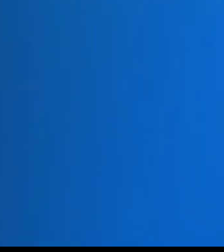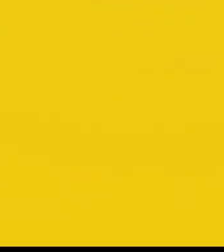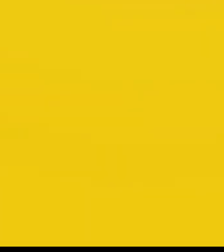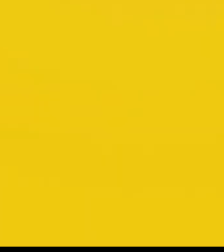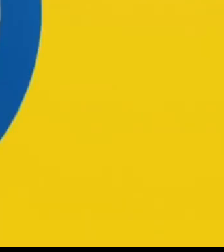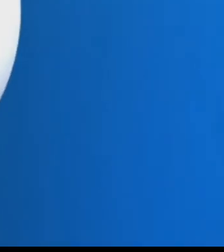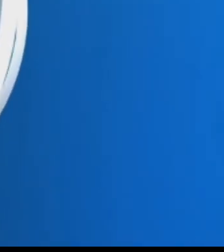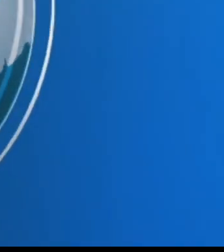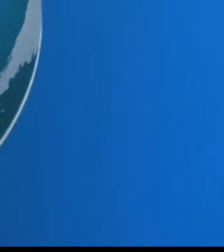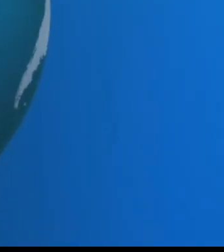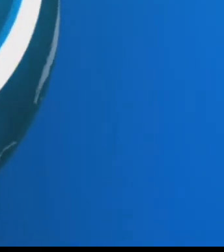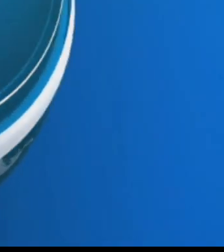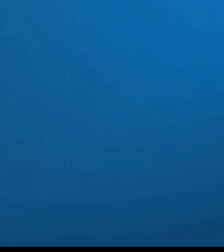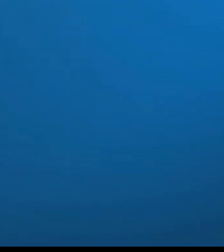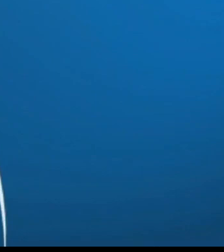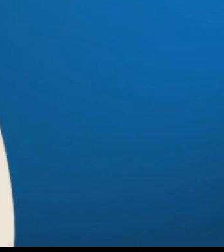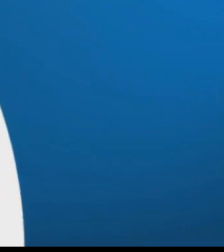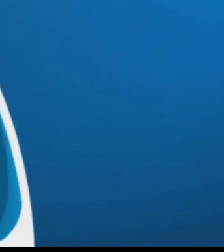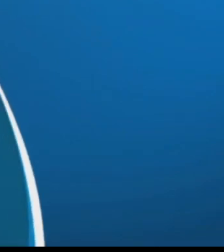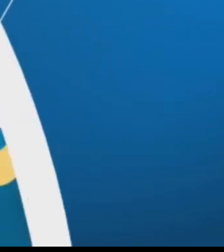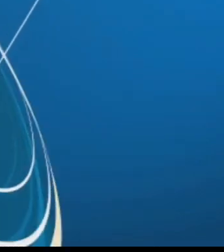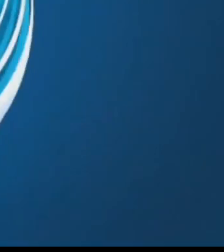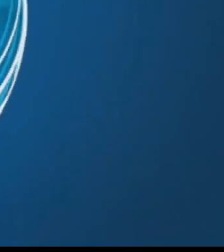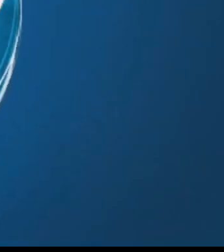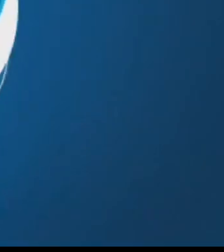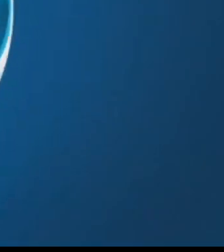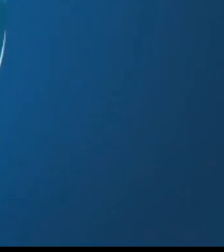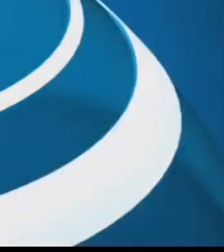-titrage Société-Canada